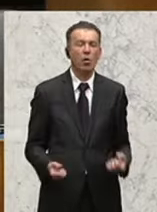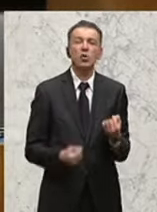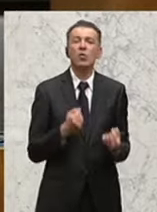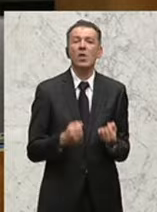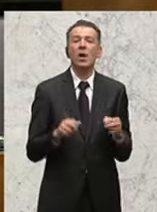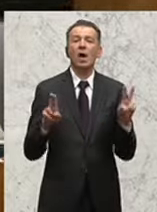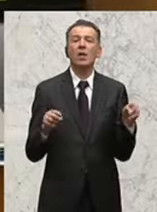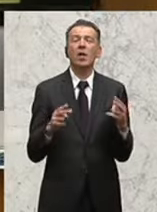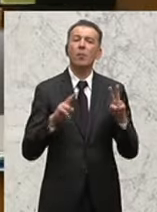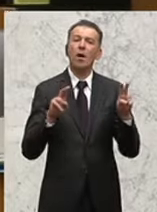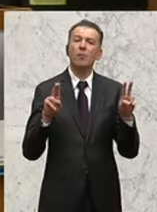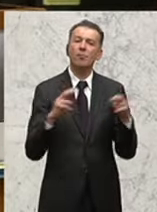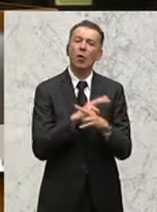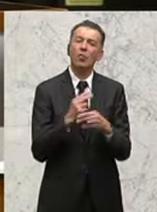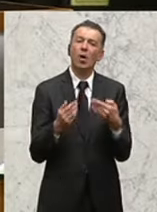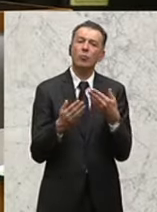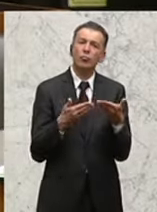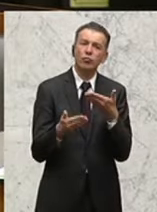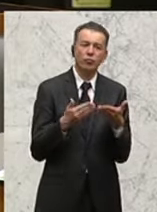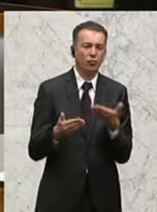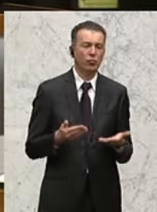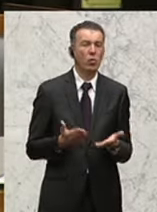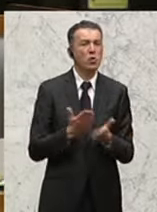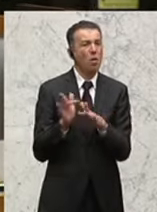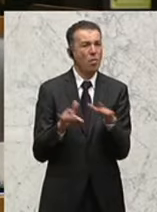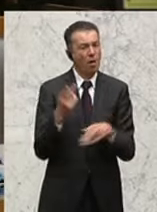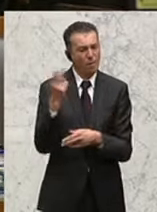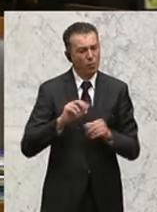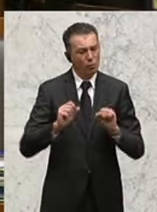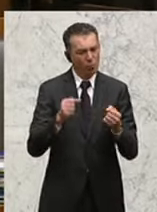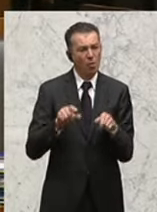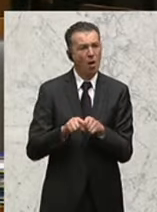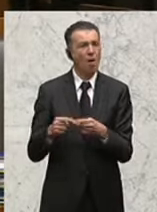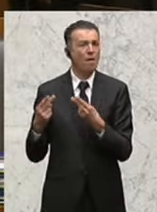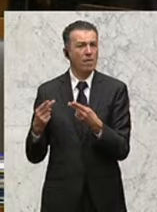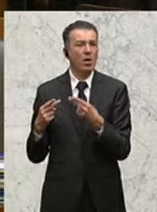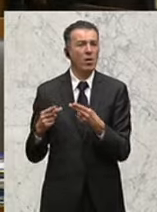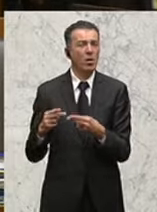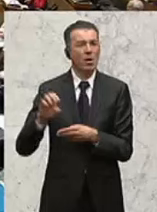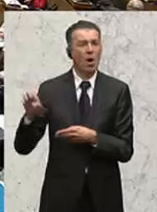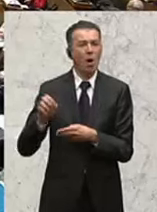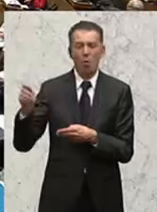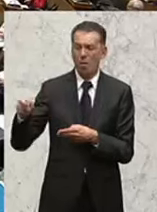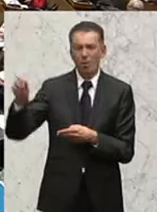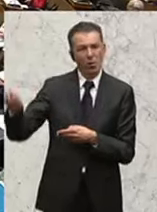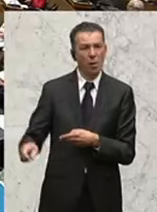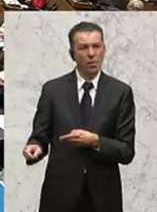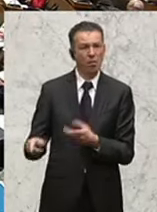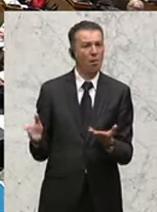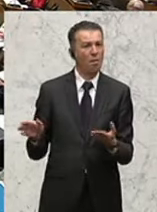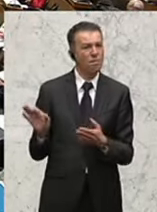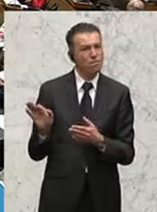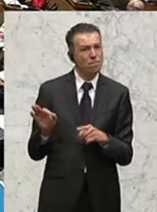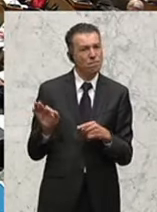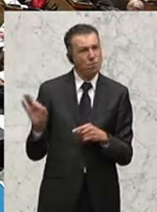zu machen, wo es nicht daran liegen würde, dass es keine vernünftigen Initiativen gibt oder auch bedeutende Europaparlamentarier, die bei uns in Brüssel tätig sind. Also von